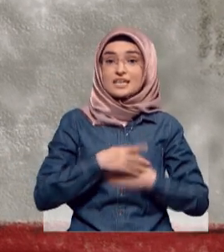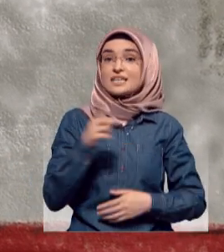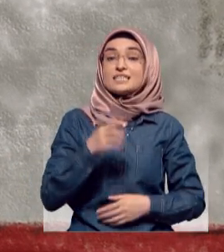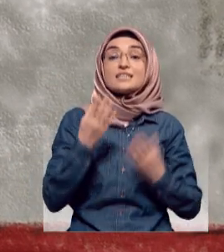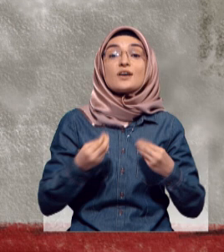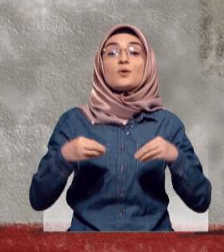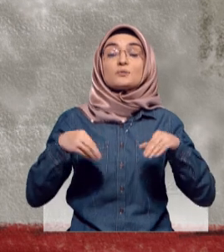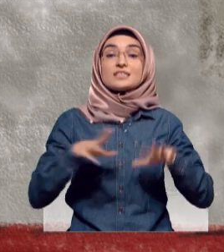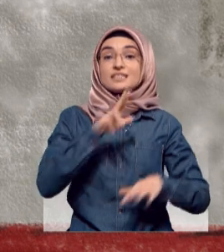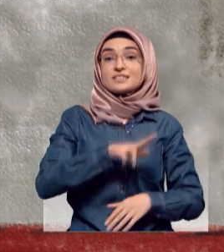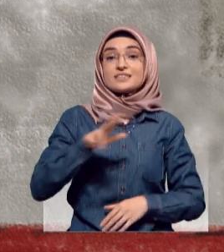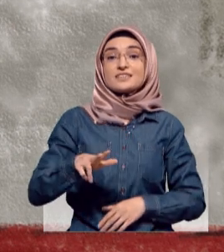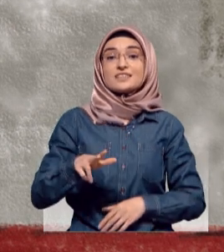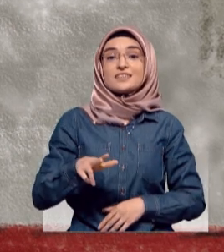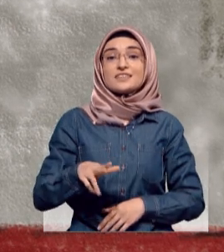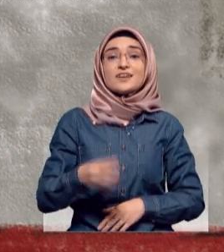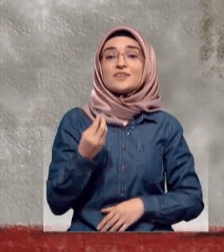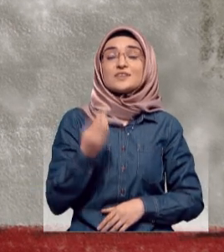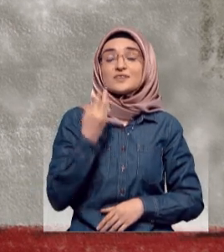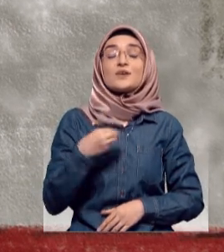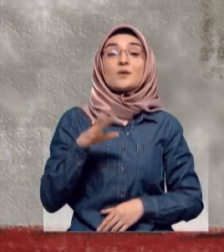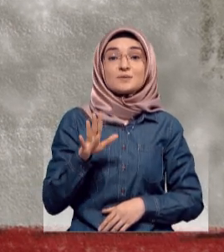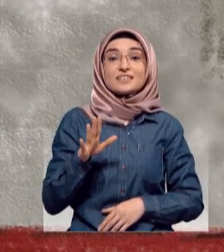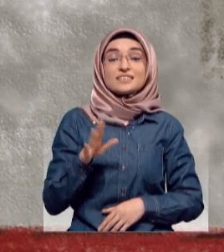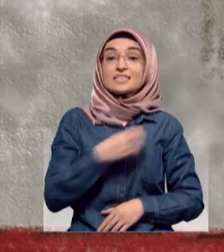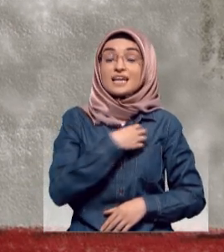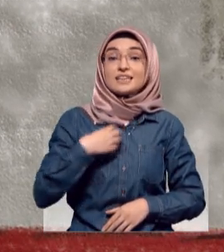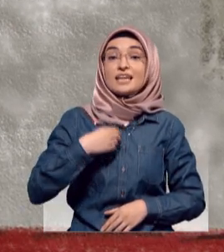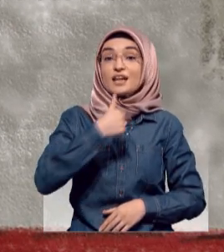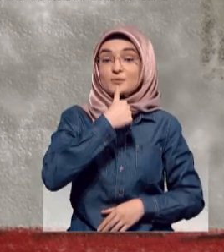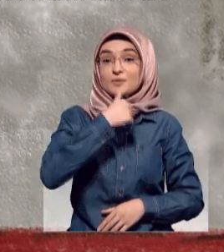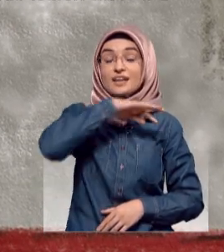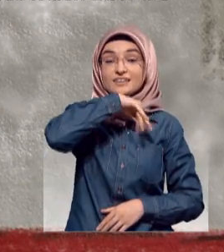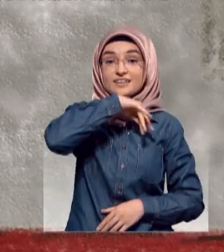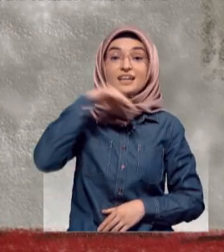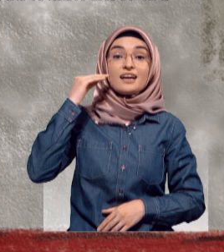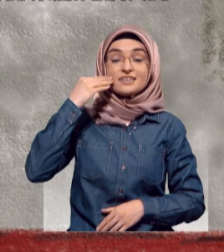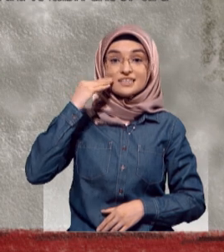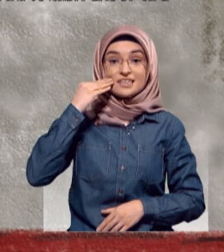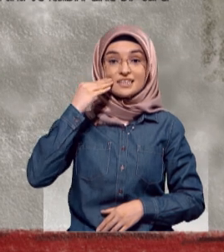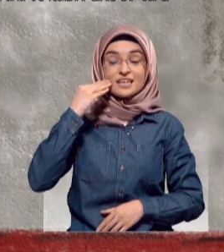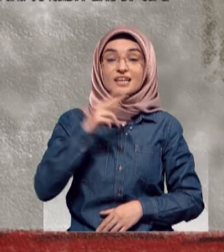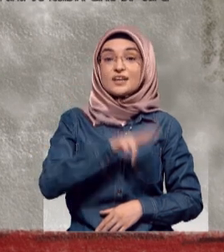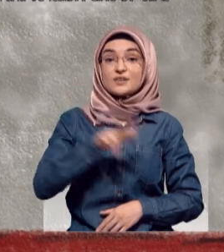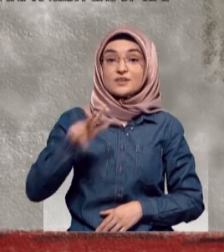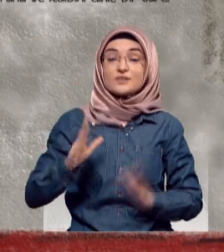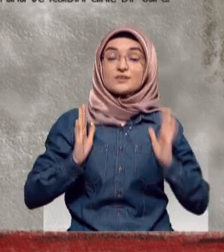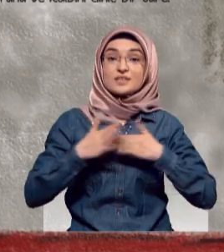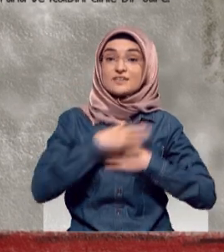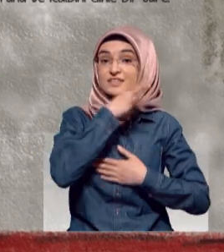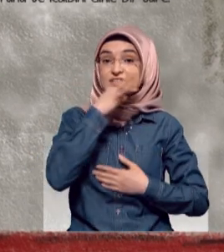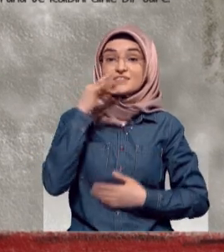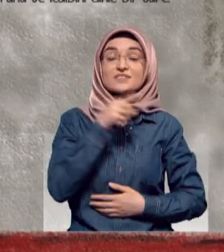Siz olmasanız teravihin tadı mı çıkar? Anneler, babalar, dedeler, neneler teravihin